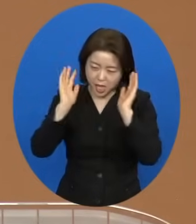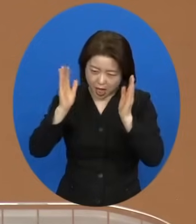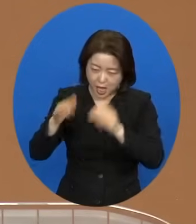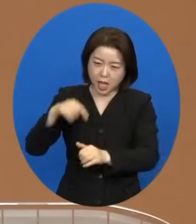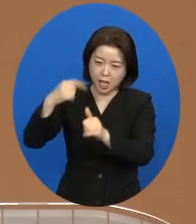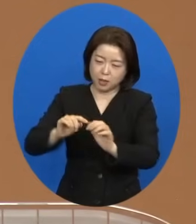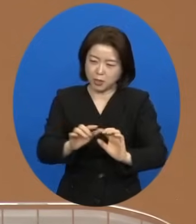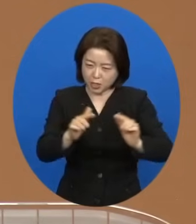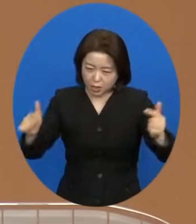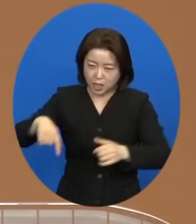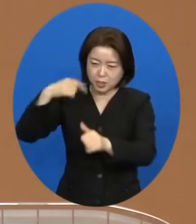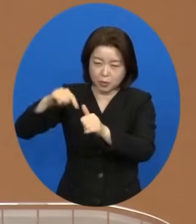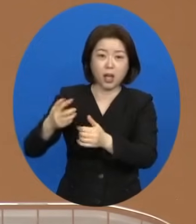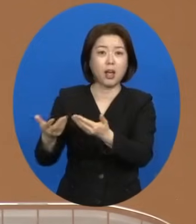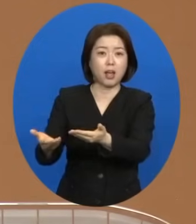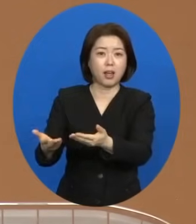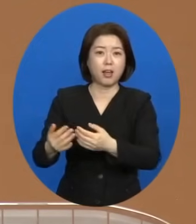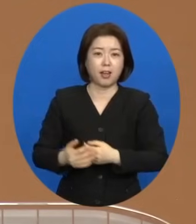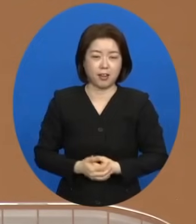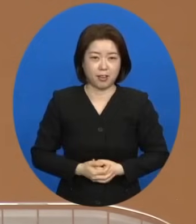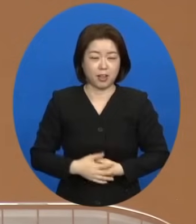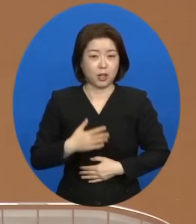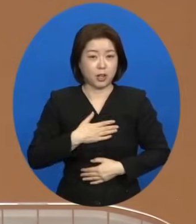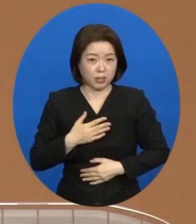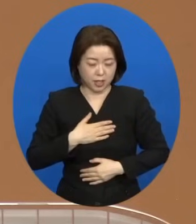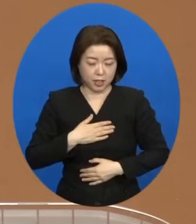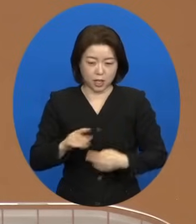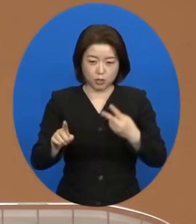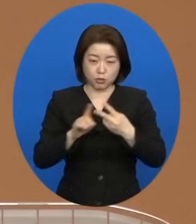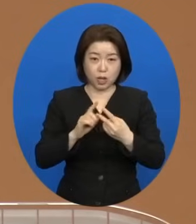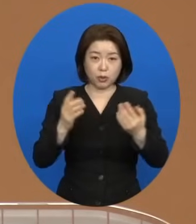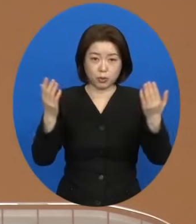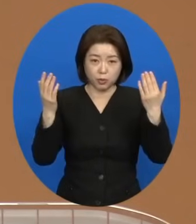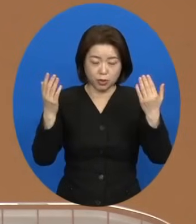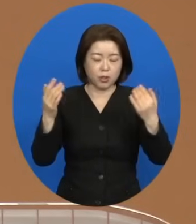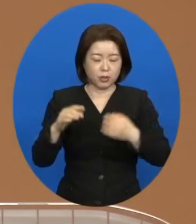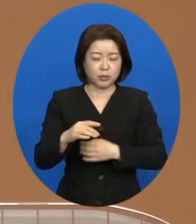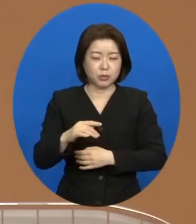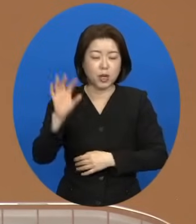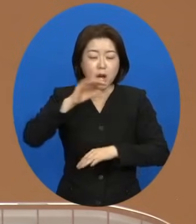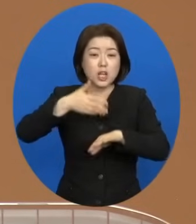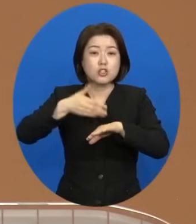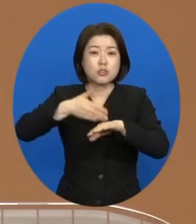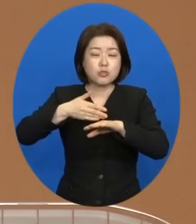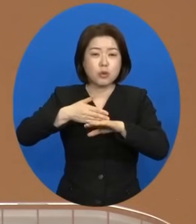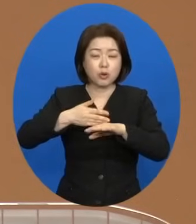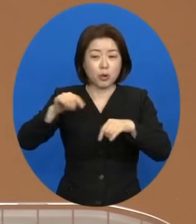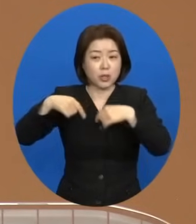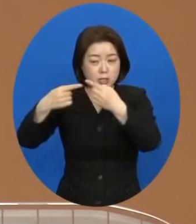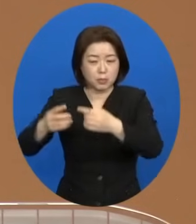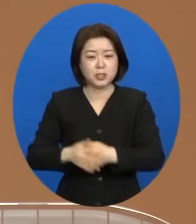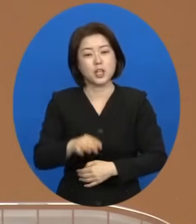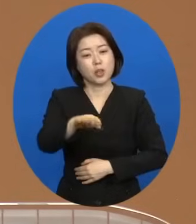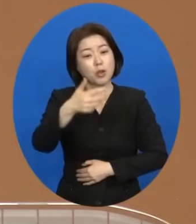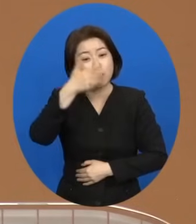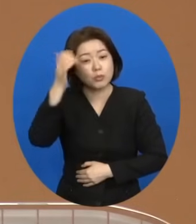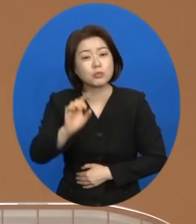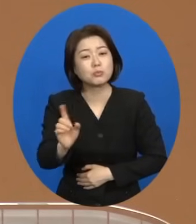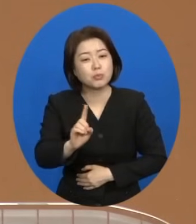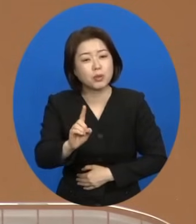때에 중학교 수련 때 저게 묻는 겁니다 너 꿈이 뭐니 커서 뭐가 되고 싶어 저는 뭐